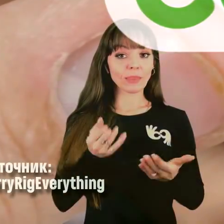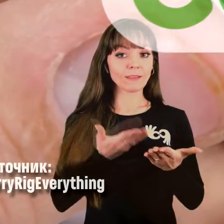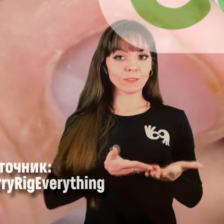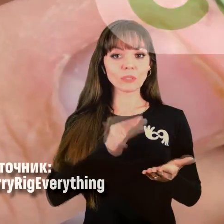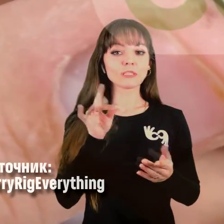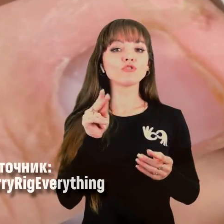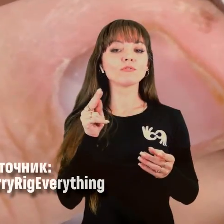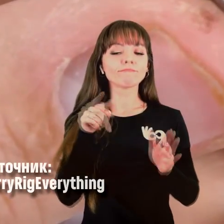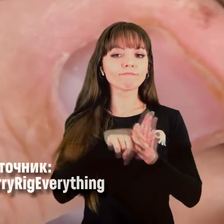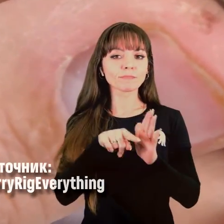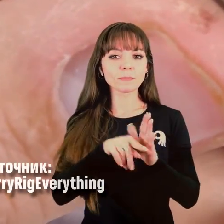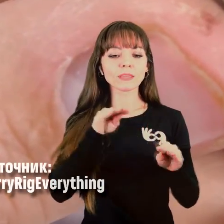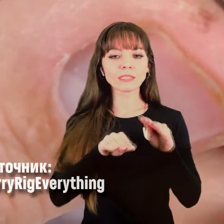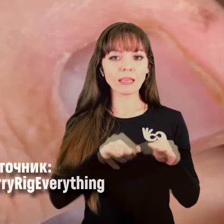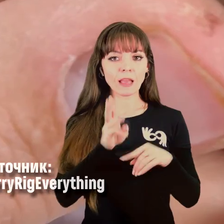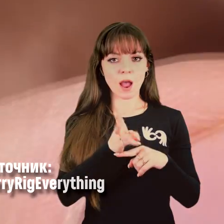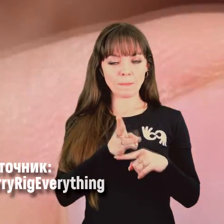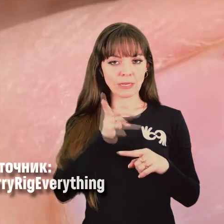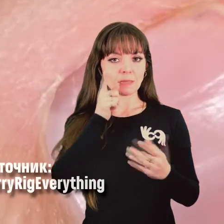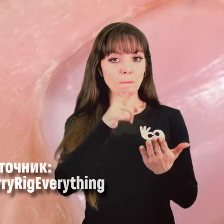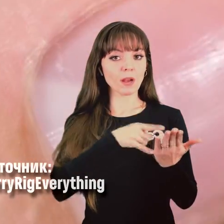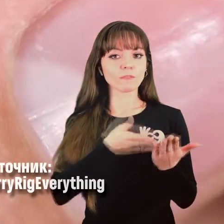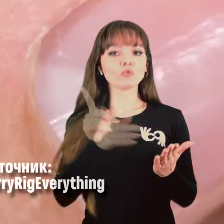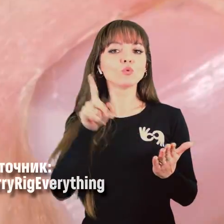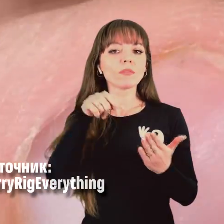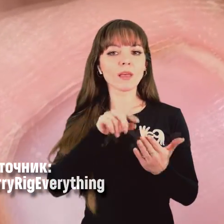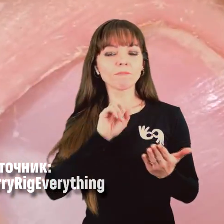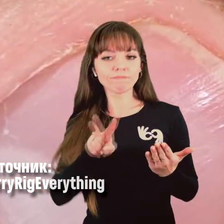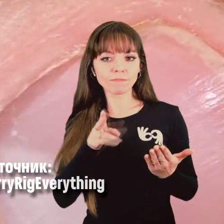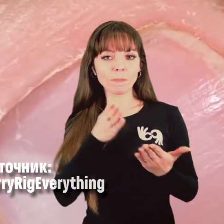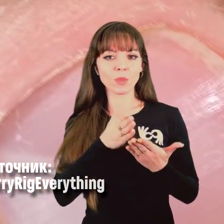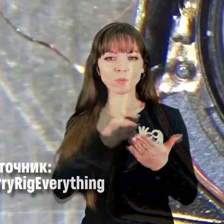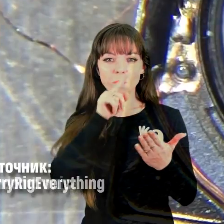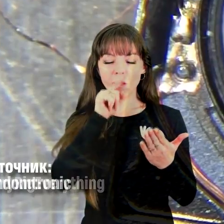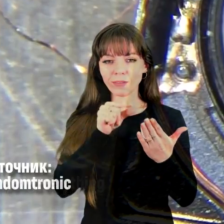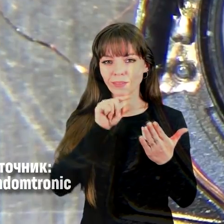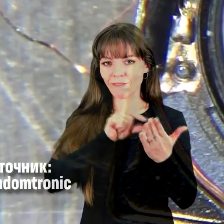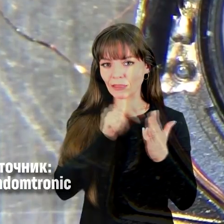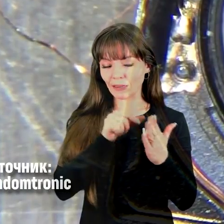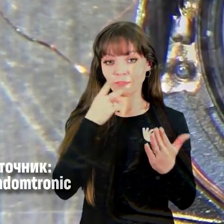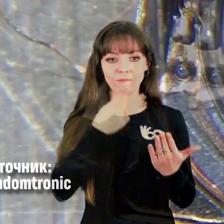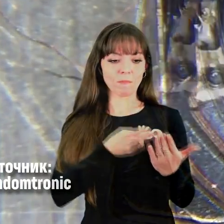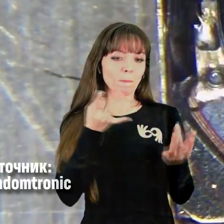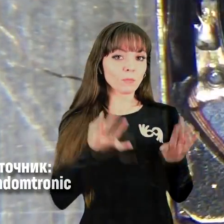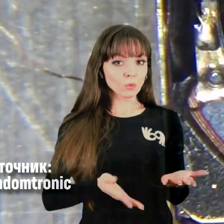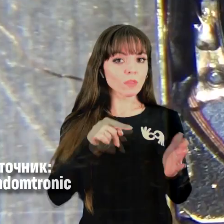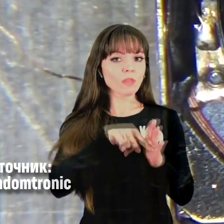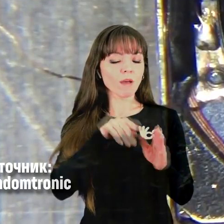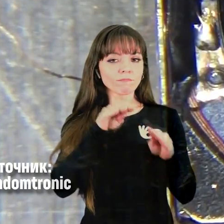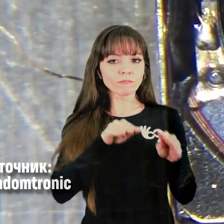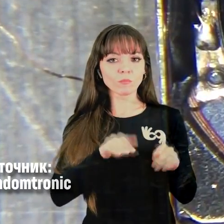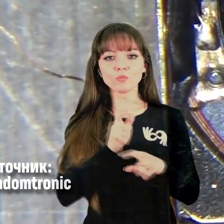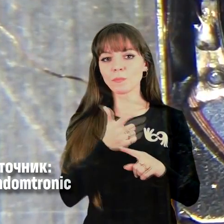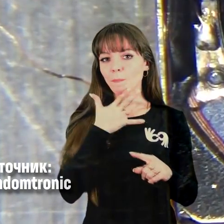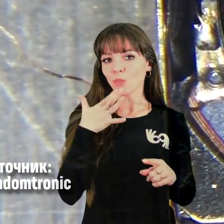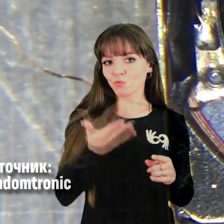Итак, из чего состоит камера смартфона? Что находится внутри этих маленьких квадратиков? Несмотря на внешнюю простоту, там упаковано